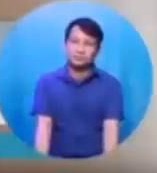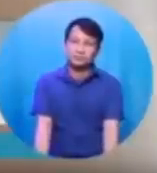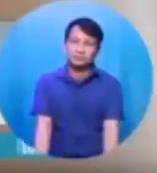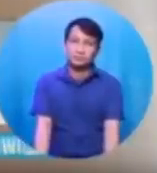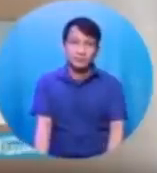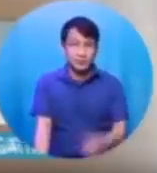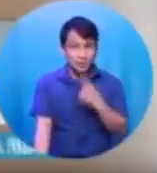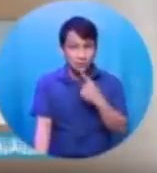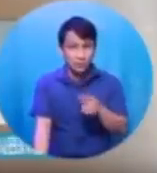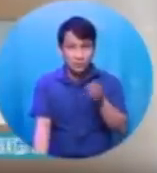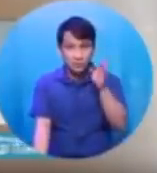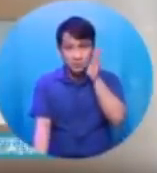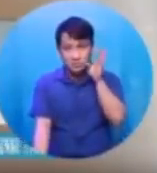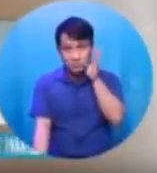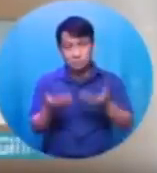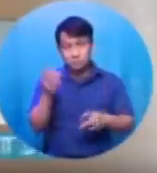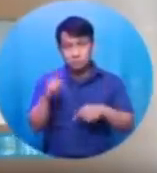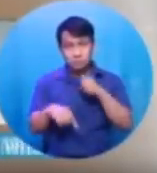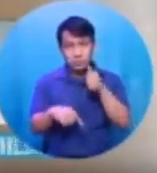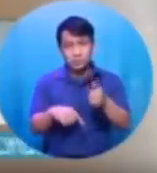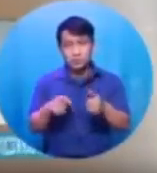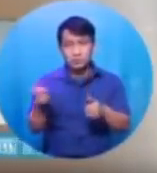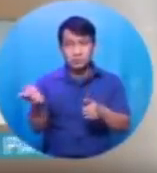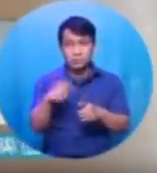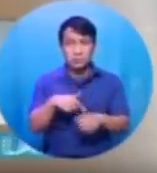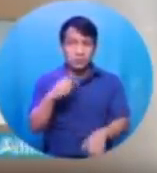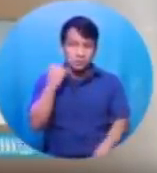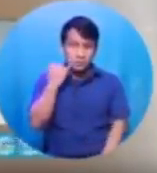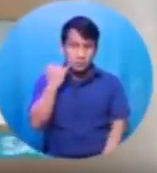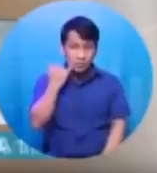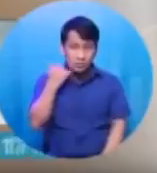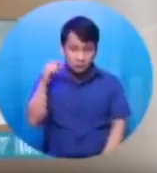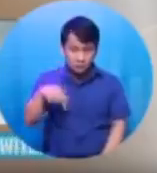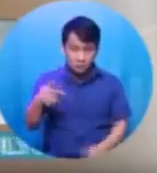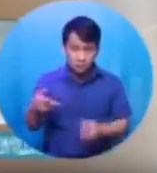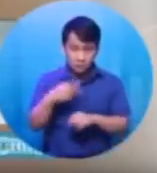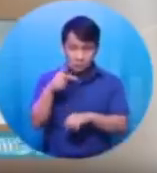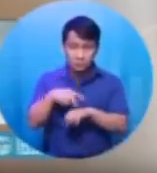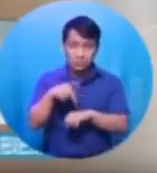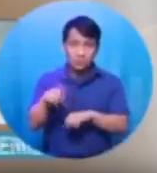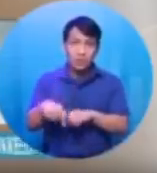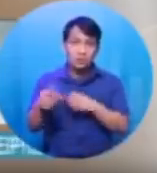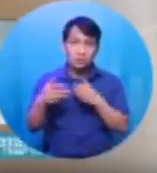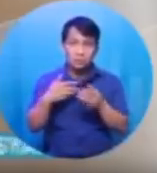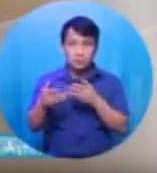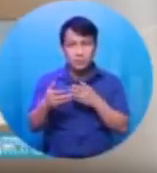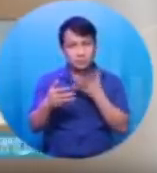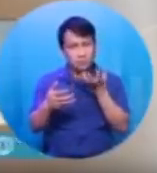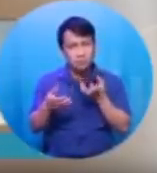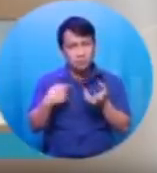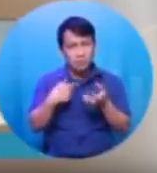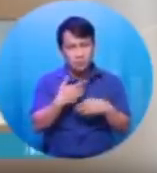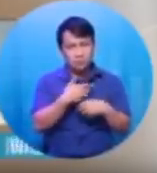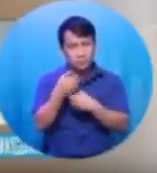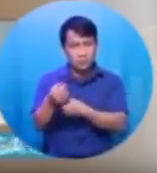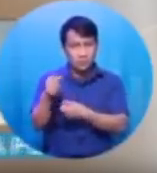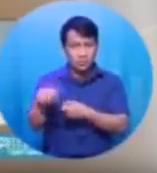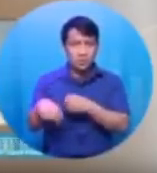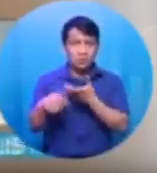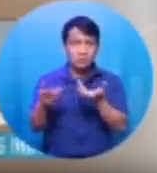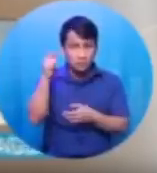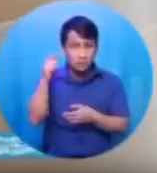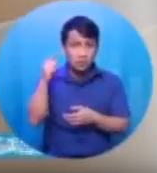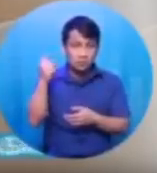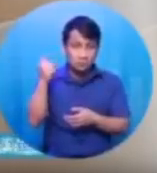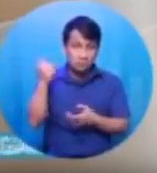mo, Beverly, kahit wala pa yung si Sir John di sa Pilipinas, sahit sa gusto mo, makukuha na yung baby, maski na yung mga